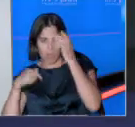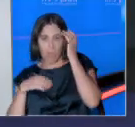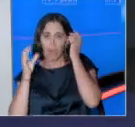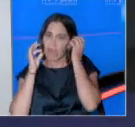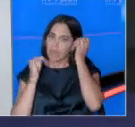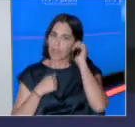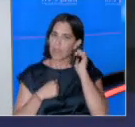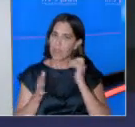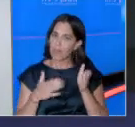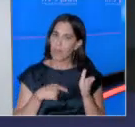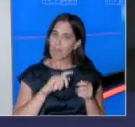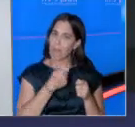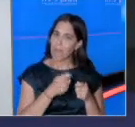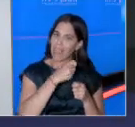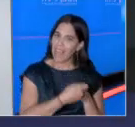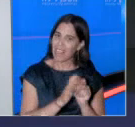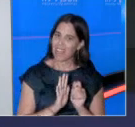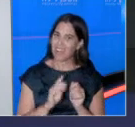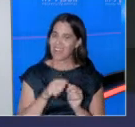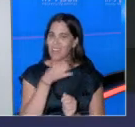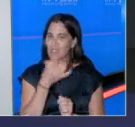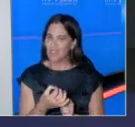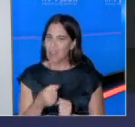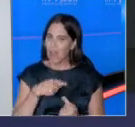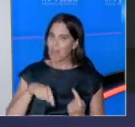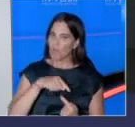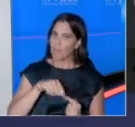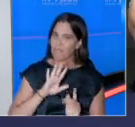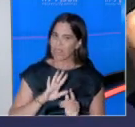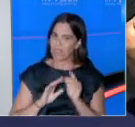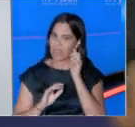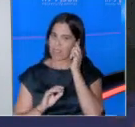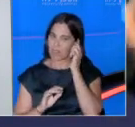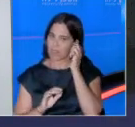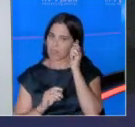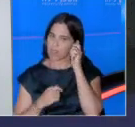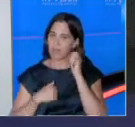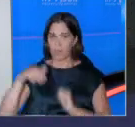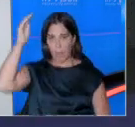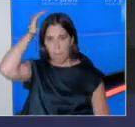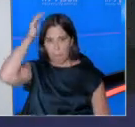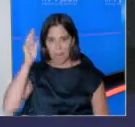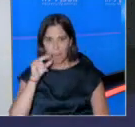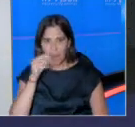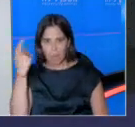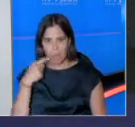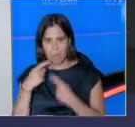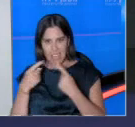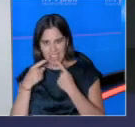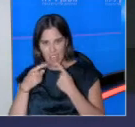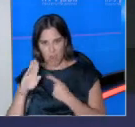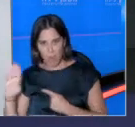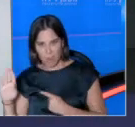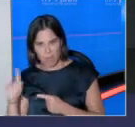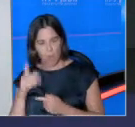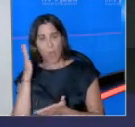עם הבננה. זה השאלה המסובבת של הערב. בנט מדבר עוד מהשיח של נתניהו. זאת אומרת,